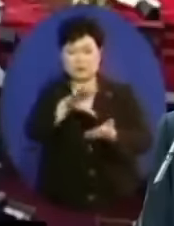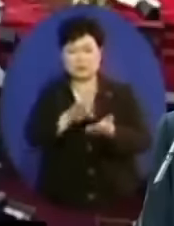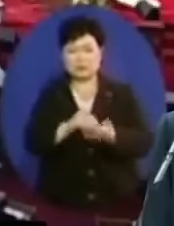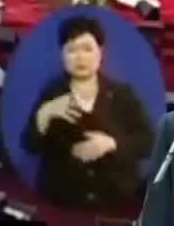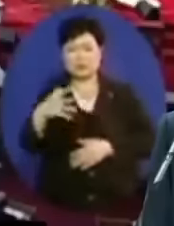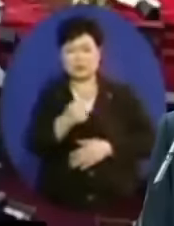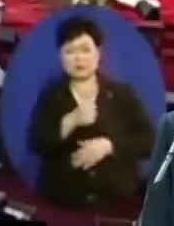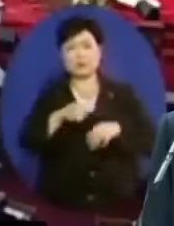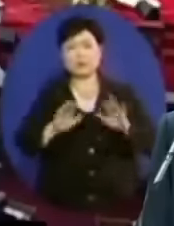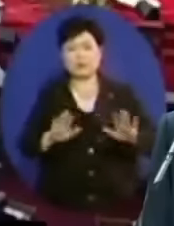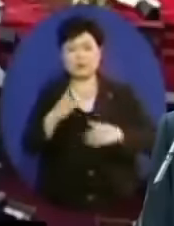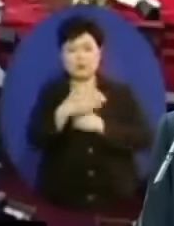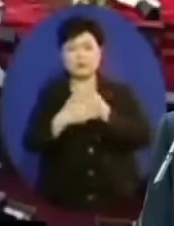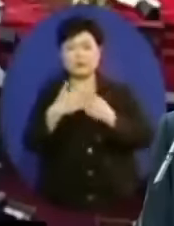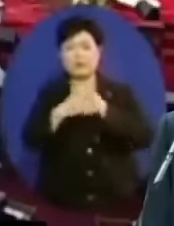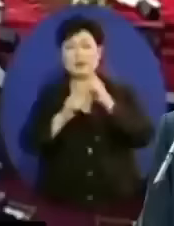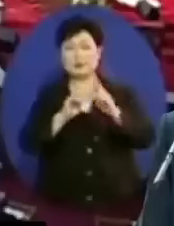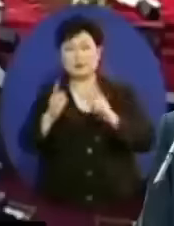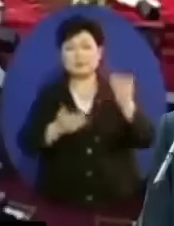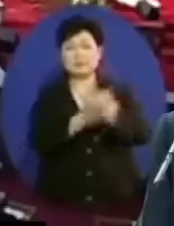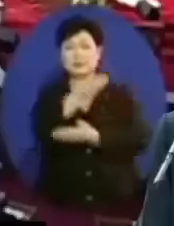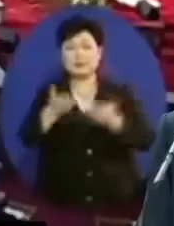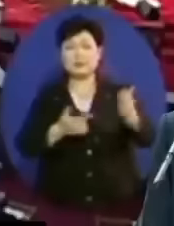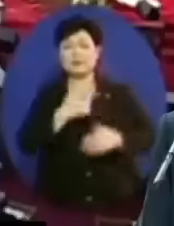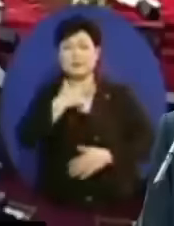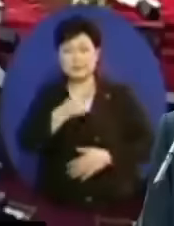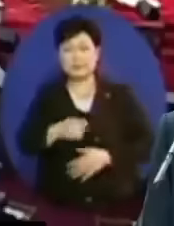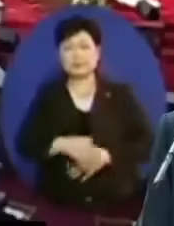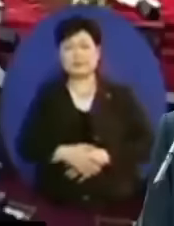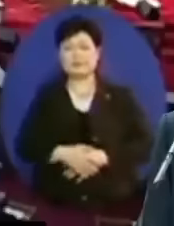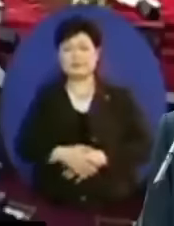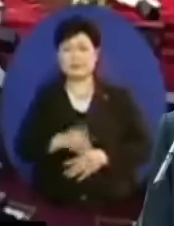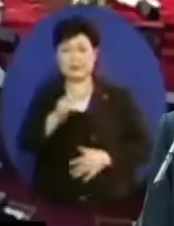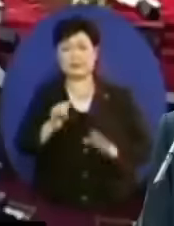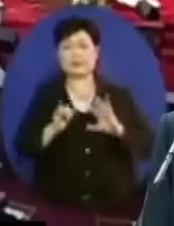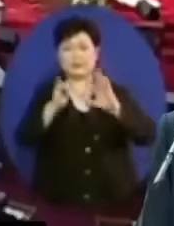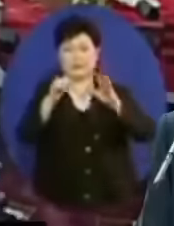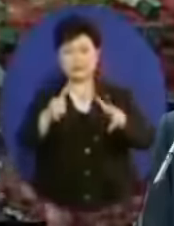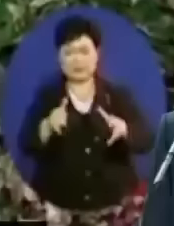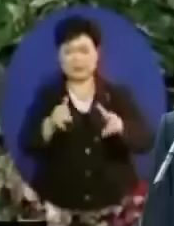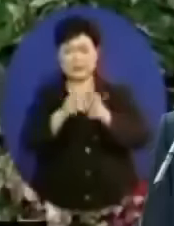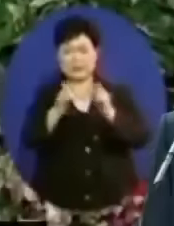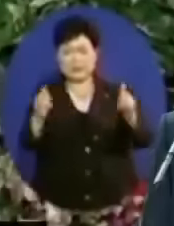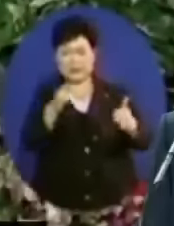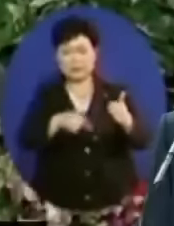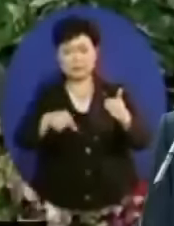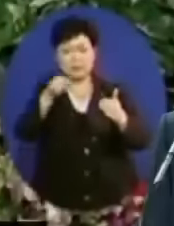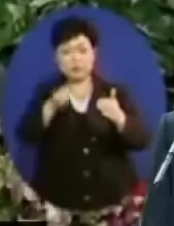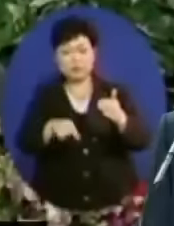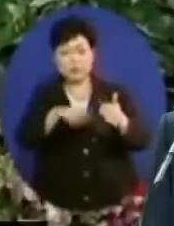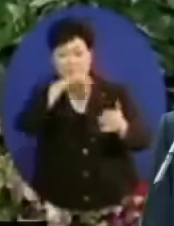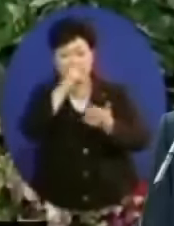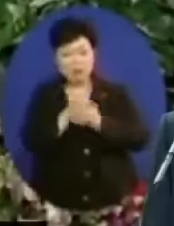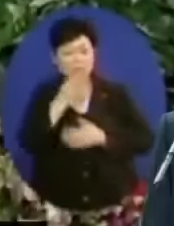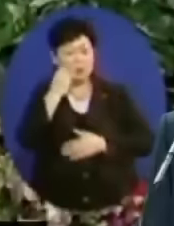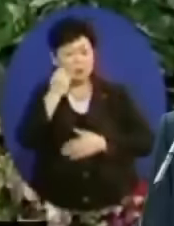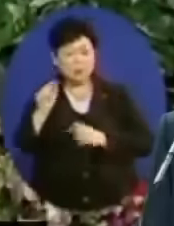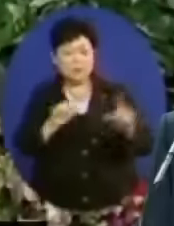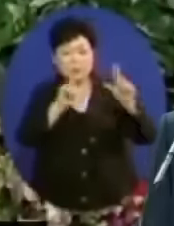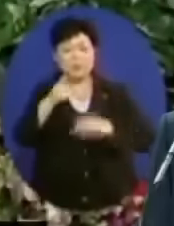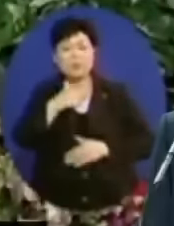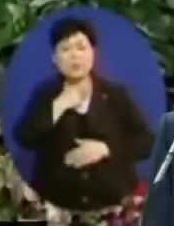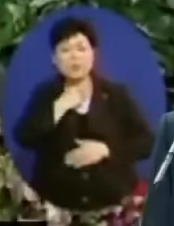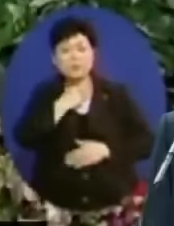오늘 은혜의 말씀을 나누겠습니다. 이 세상 사람 중 형통한 삶을 원치 않는